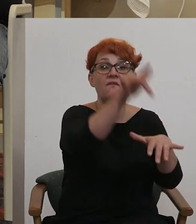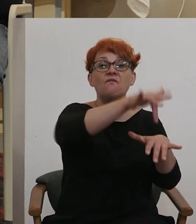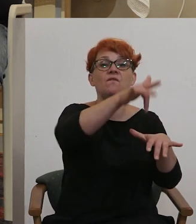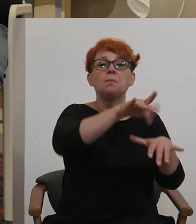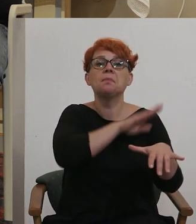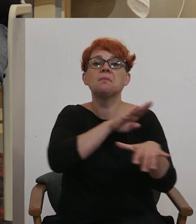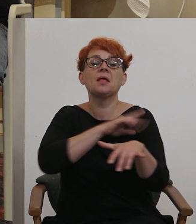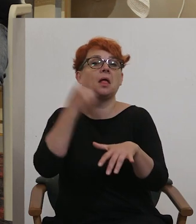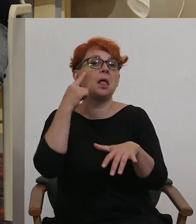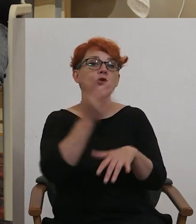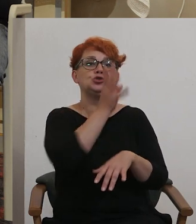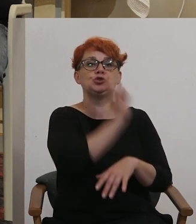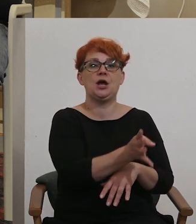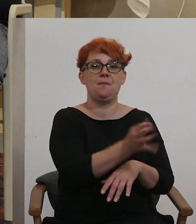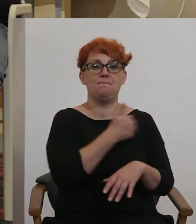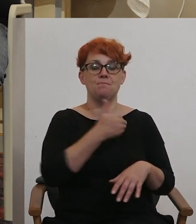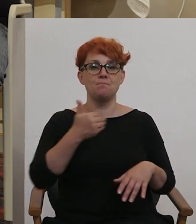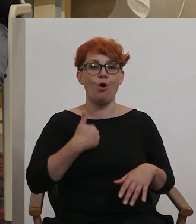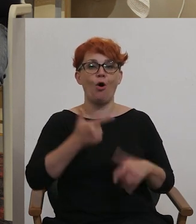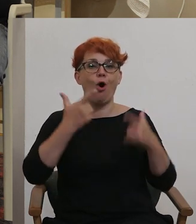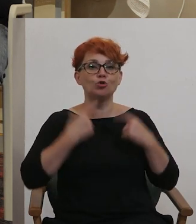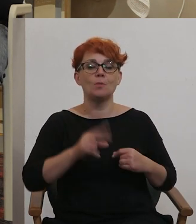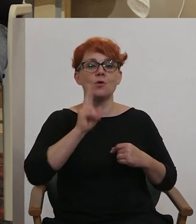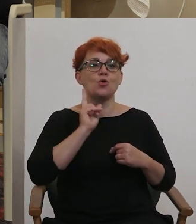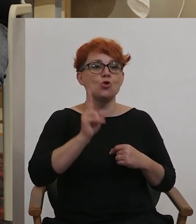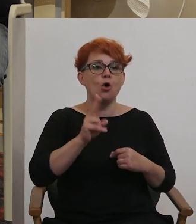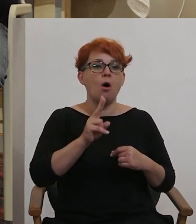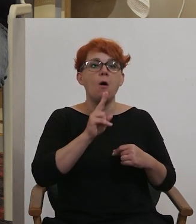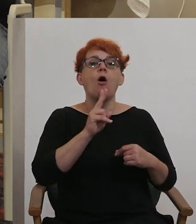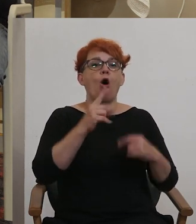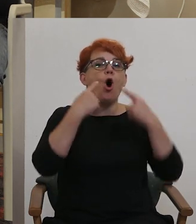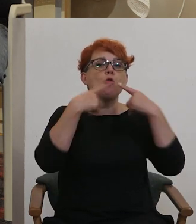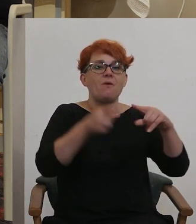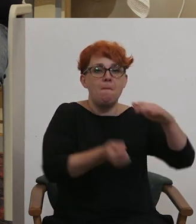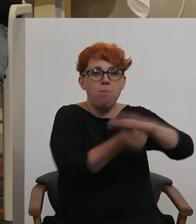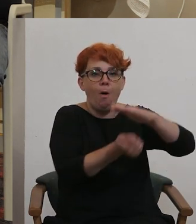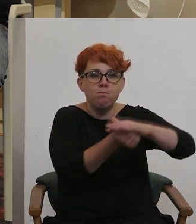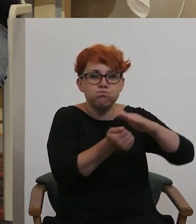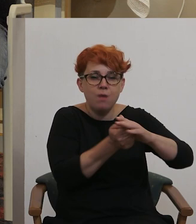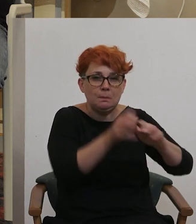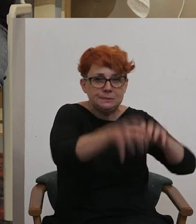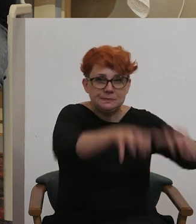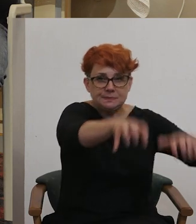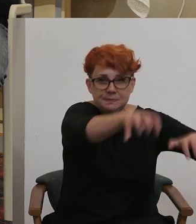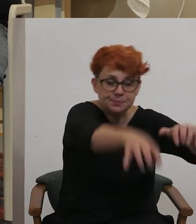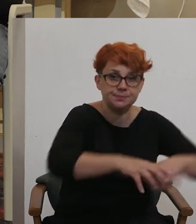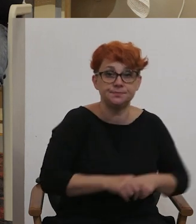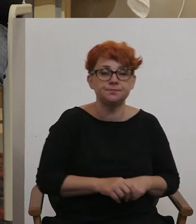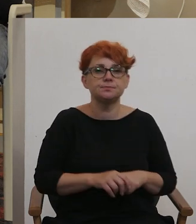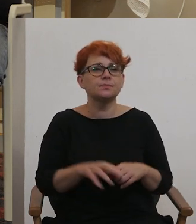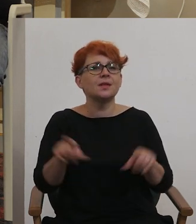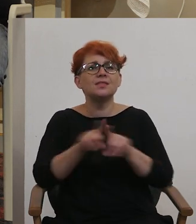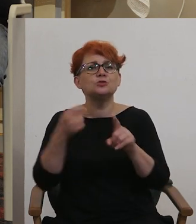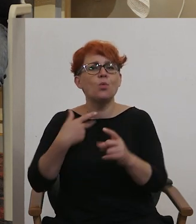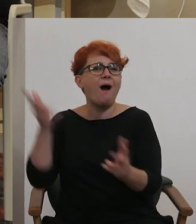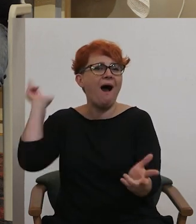zginęło około 4000 polskich saperów. Na Wale Pomorskim w jednym ataku na